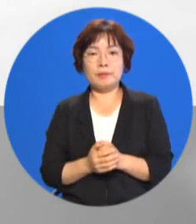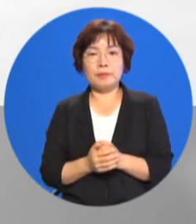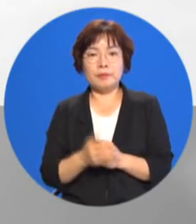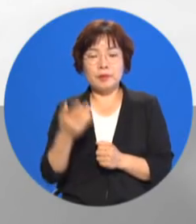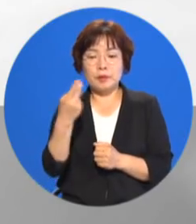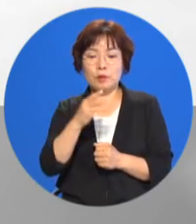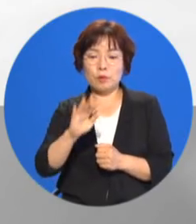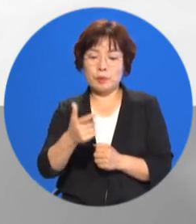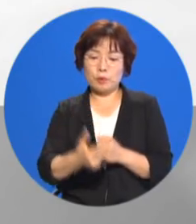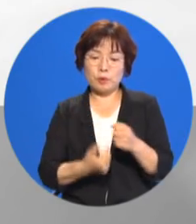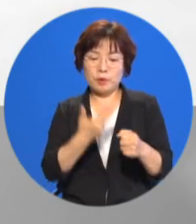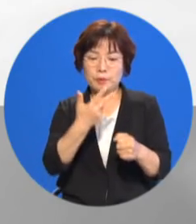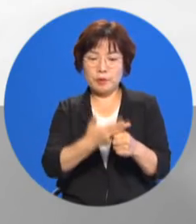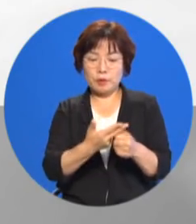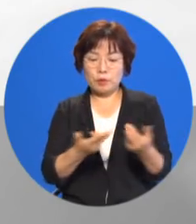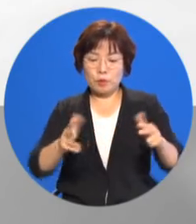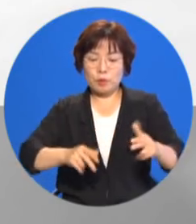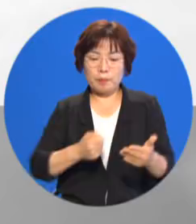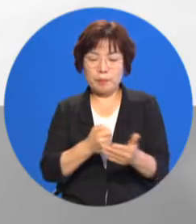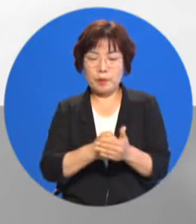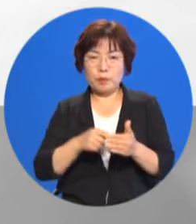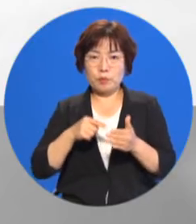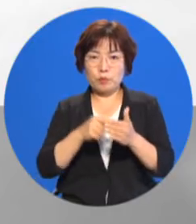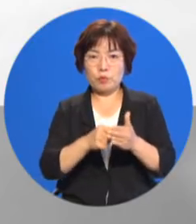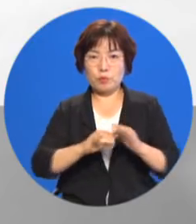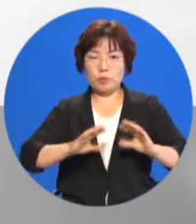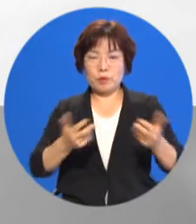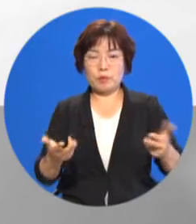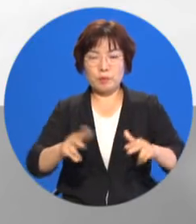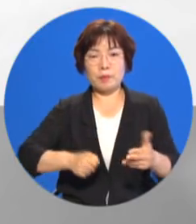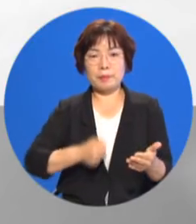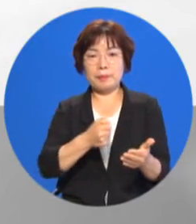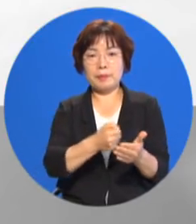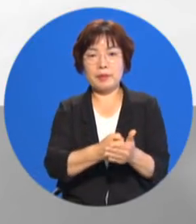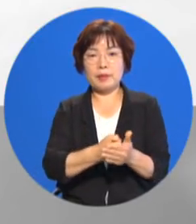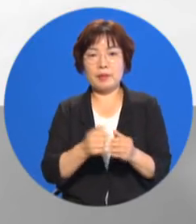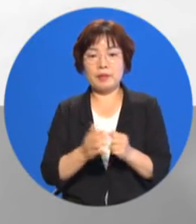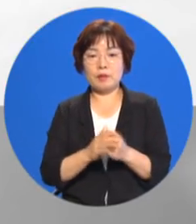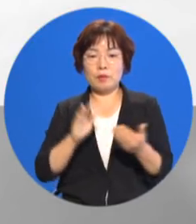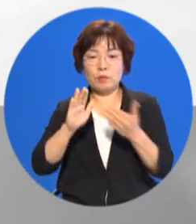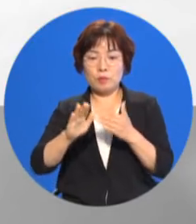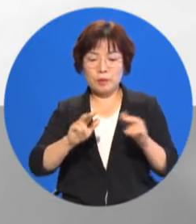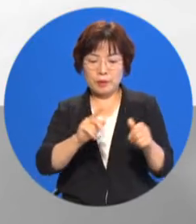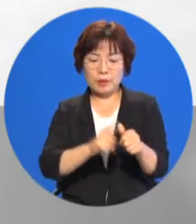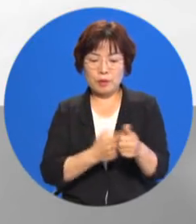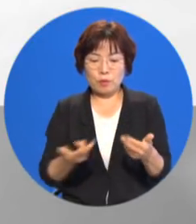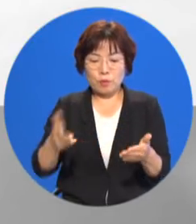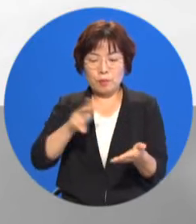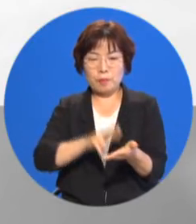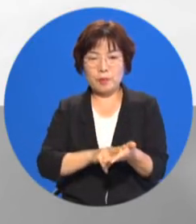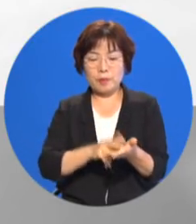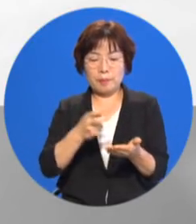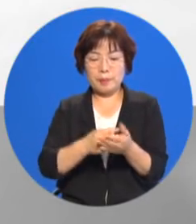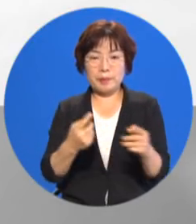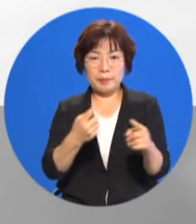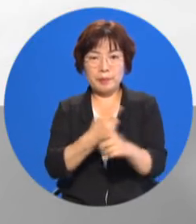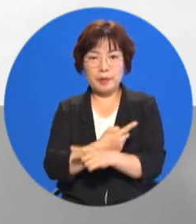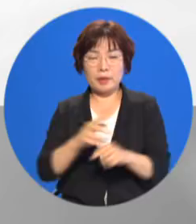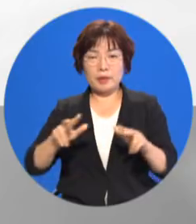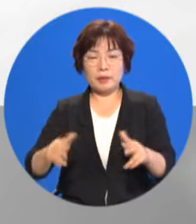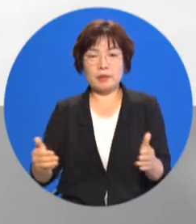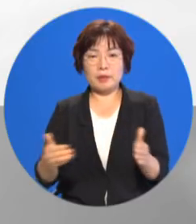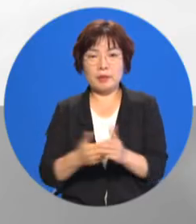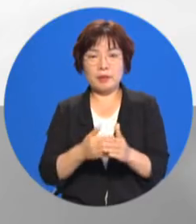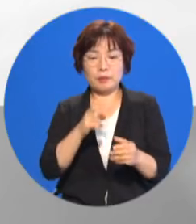지난 1967년 공원법 제정과 함께 추진된 국립공원 지정. 이후 자연공원법으로 관련 법규가 바뀌고